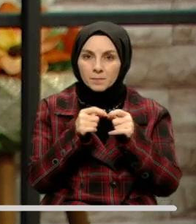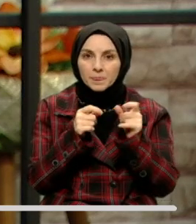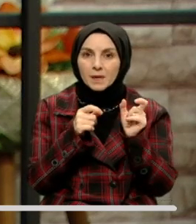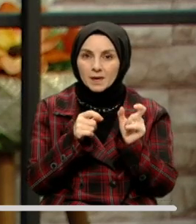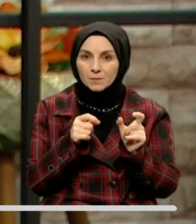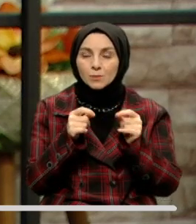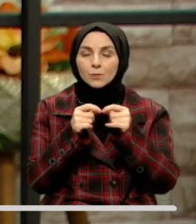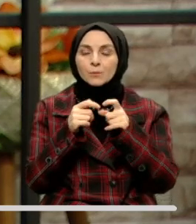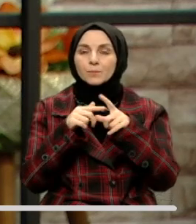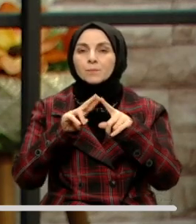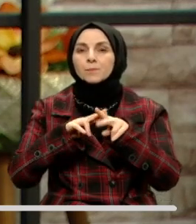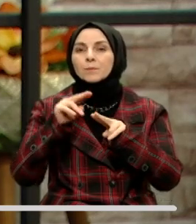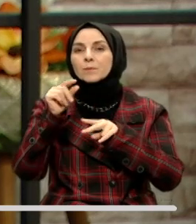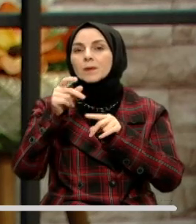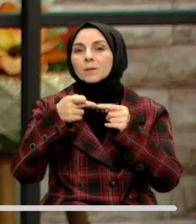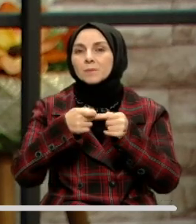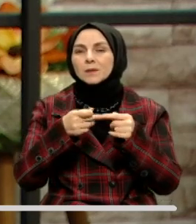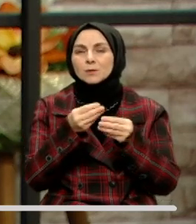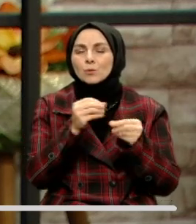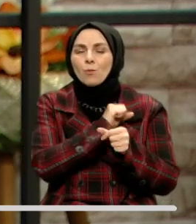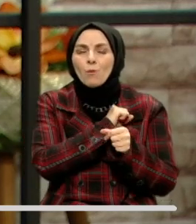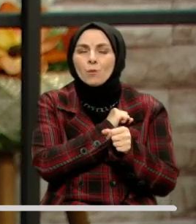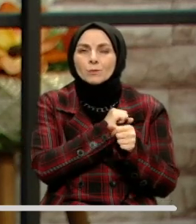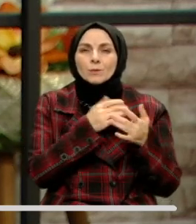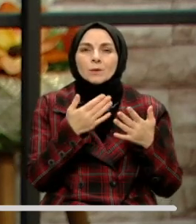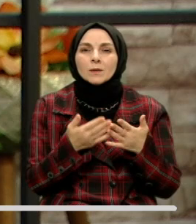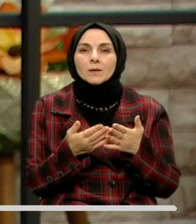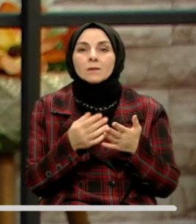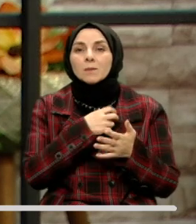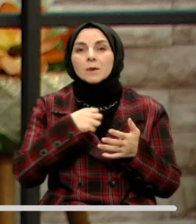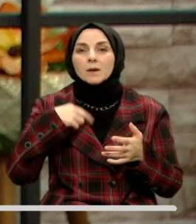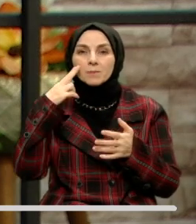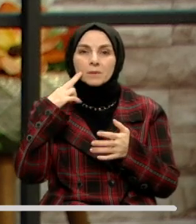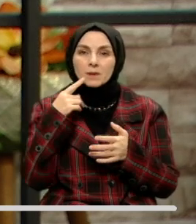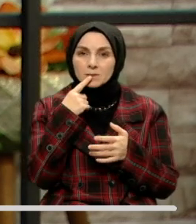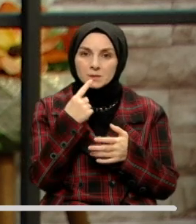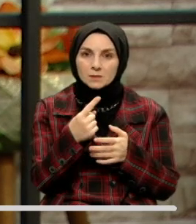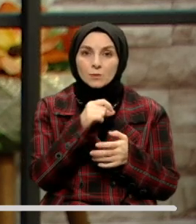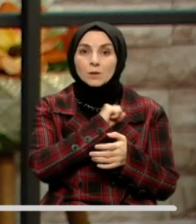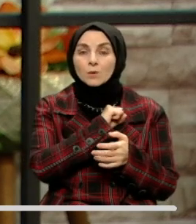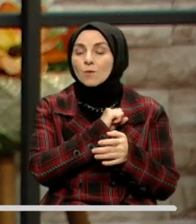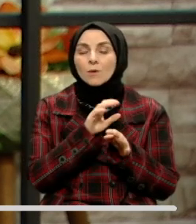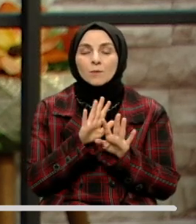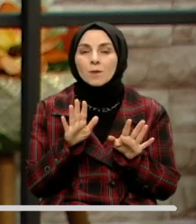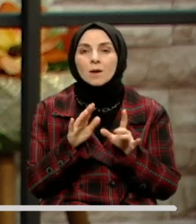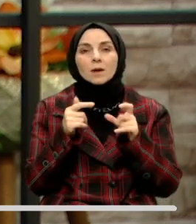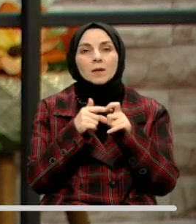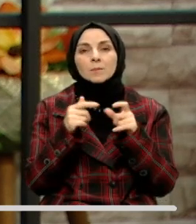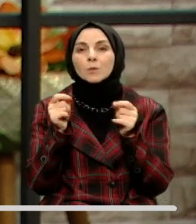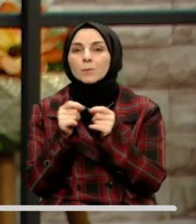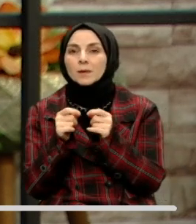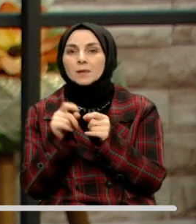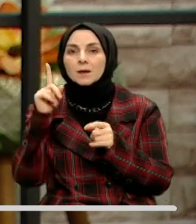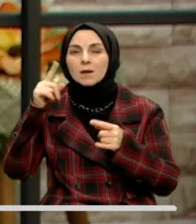korktu, çok korktu. Kalbi pat pat atıyor. Peygamber Efendimiz diyor ki, korkma ya Ebu Bekir,